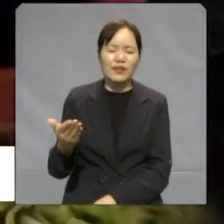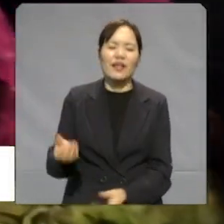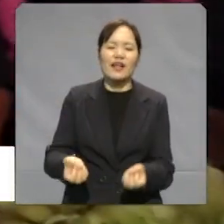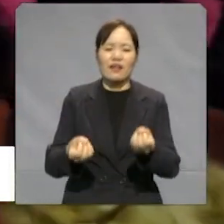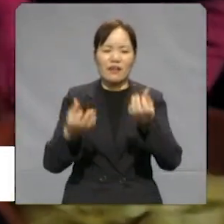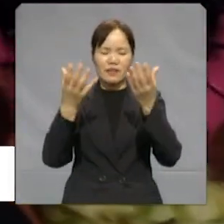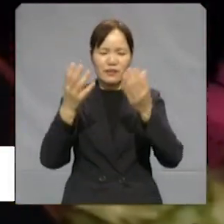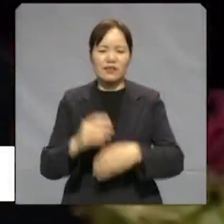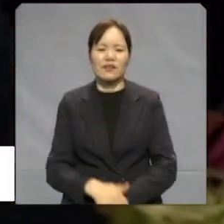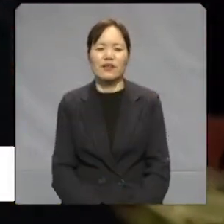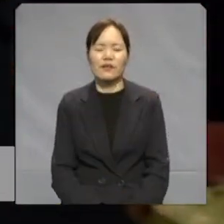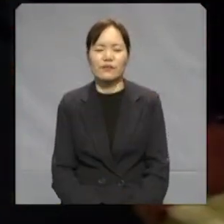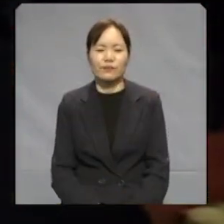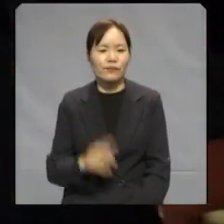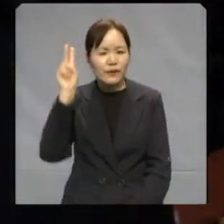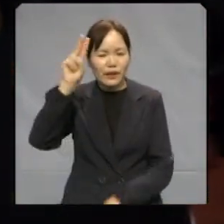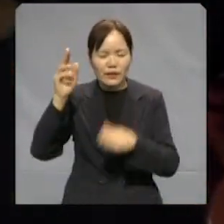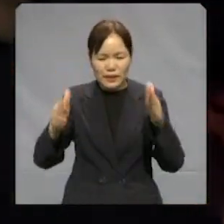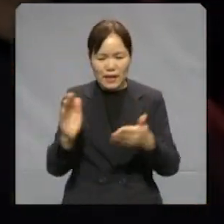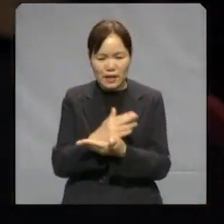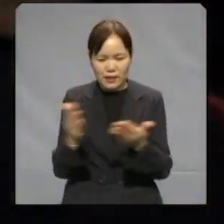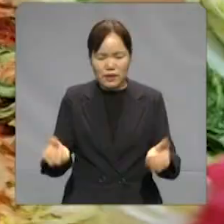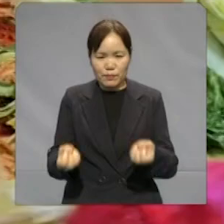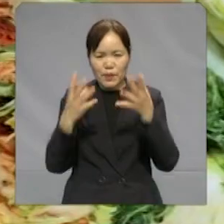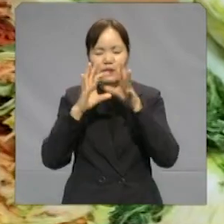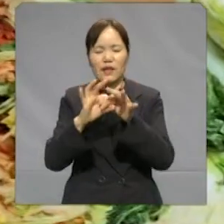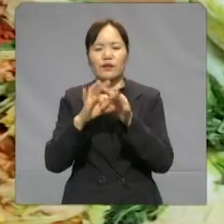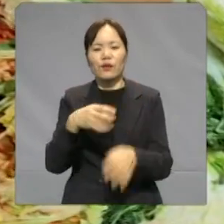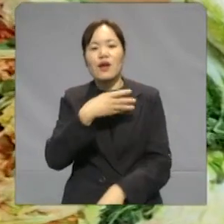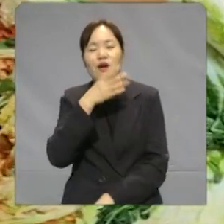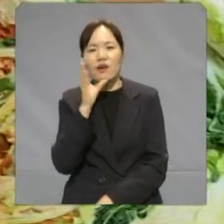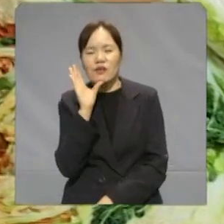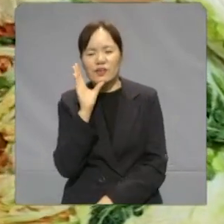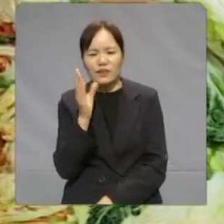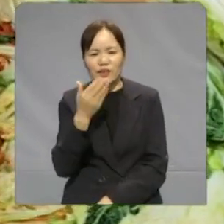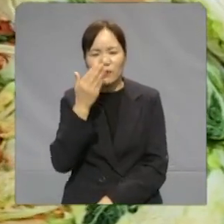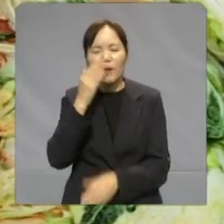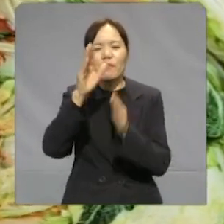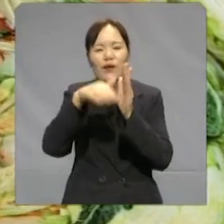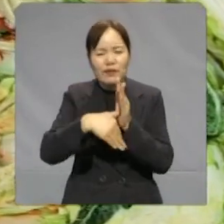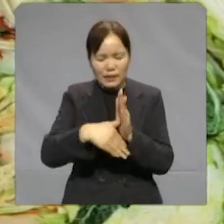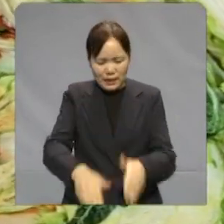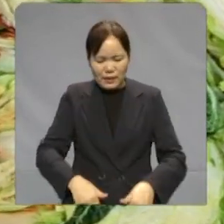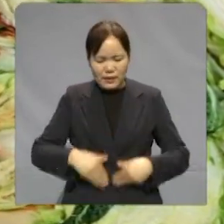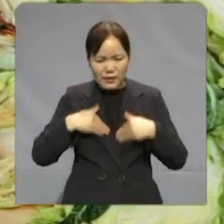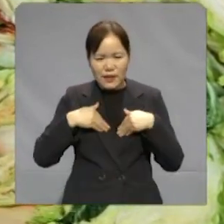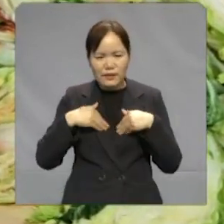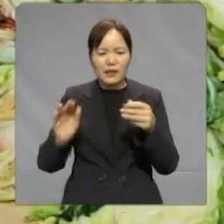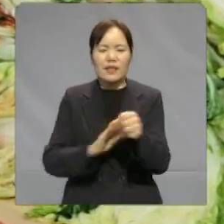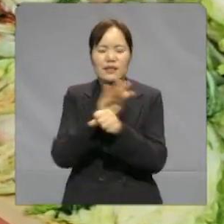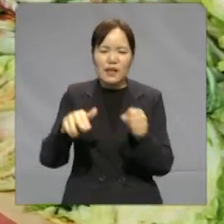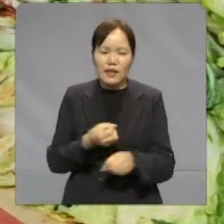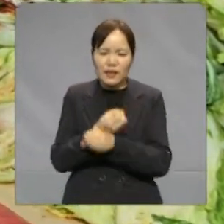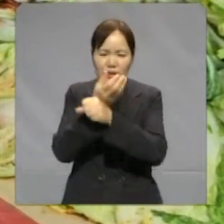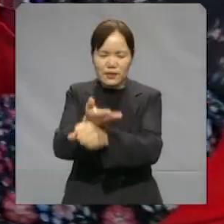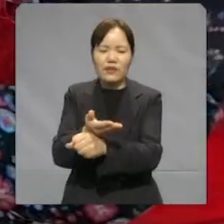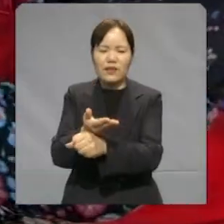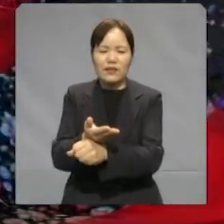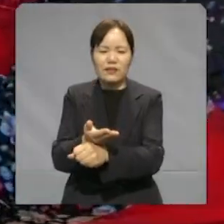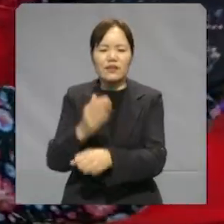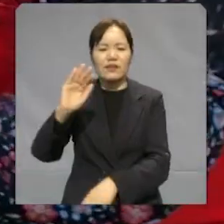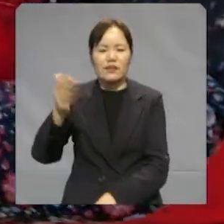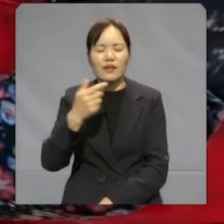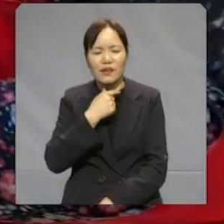행사였는데요. 이틀간의 나눔 행사로 어르신들의 밥상에 따뜻한 온기가 전해졌길